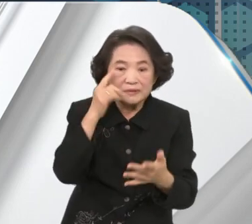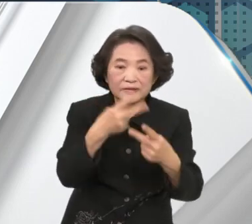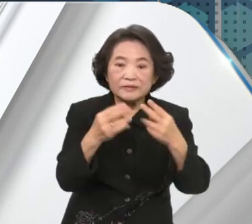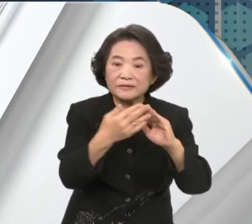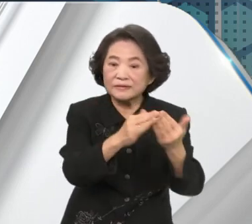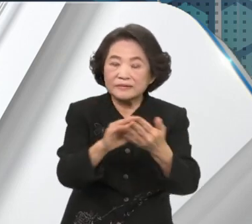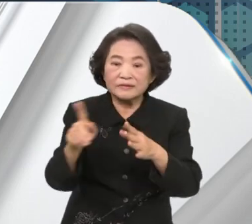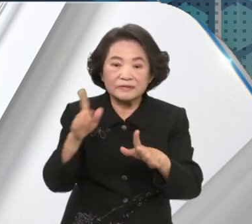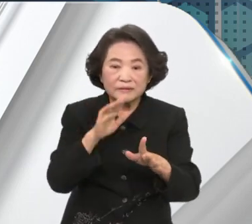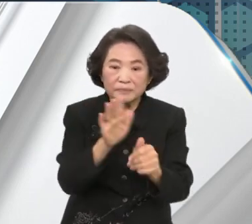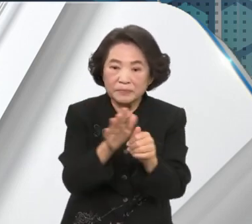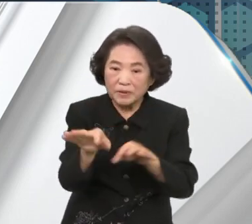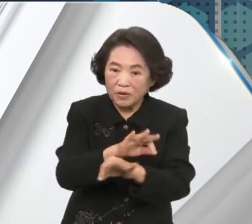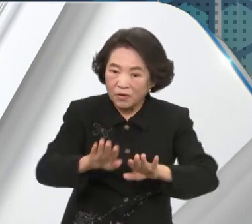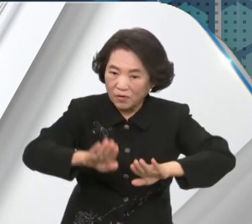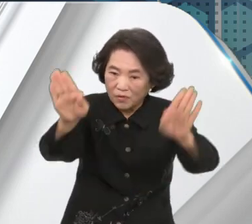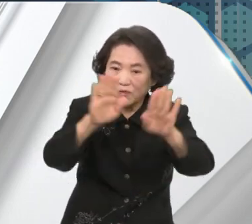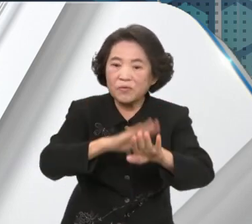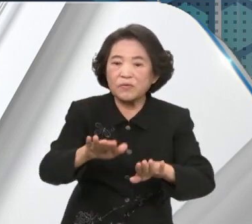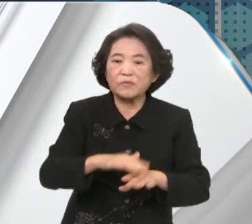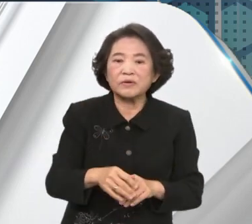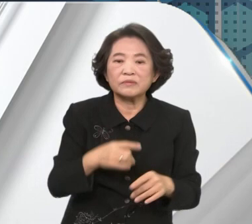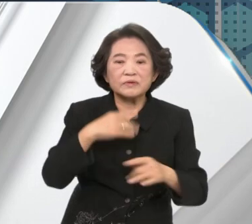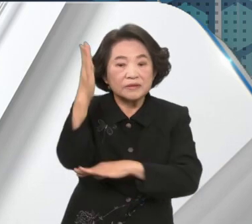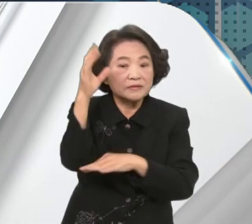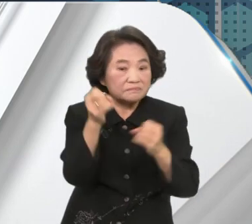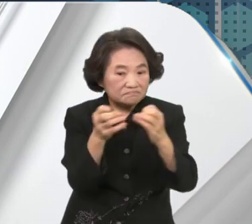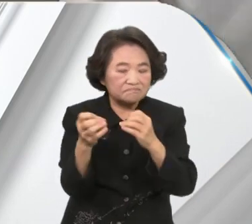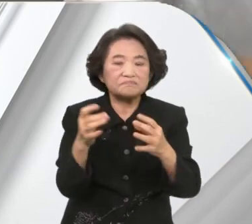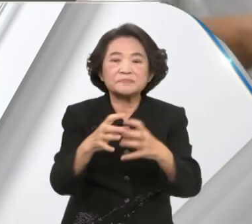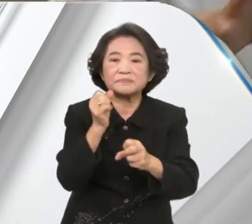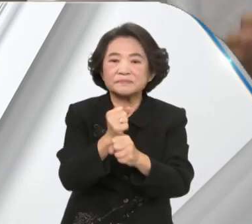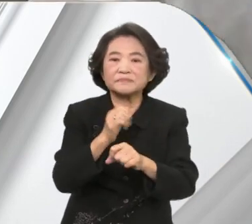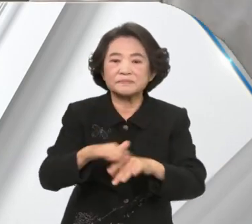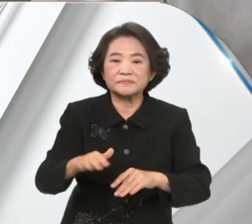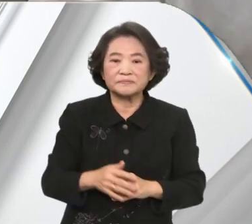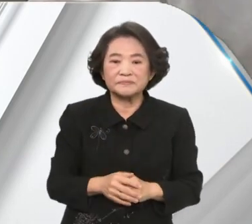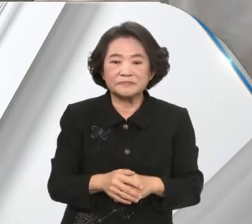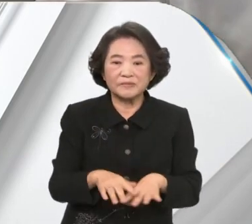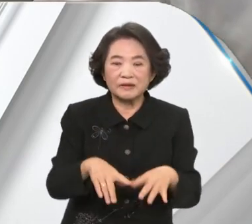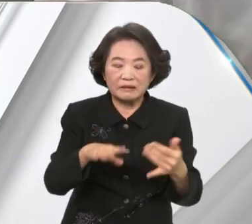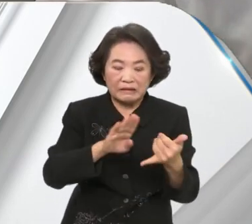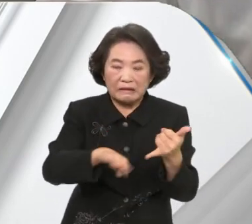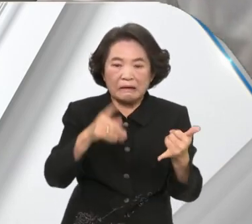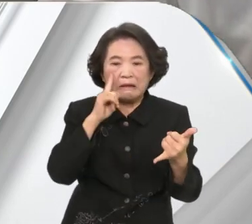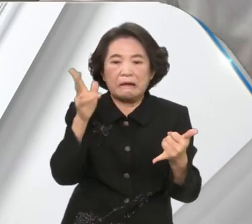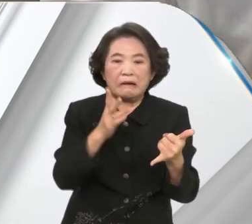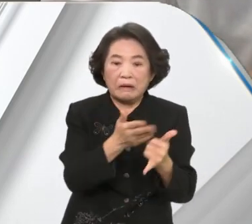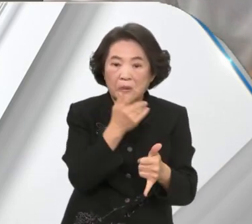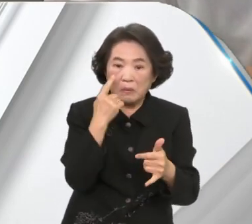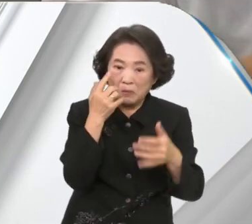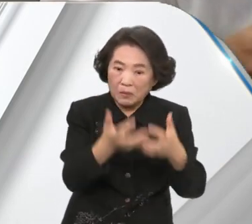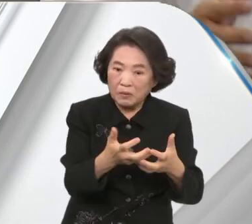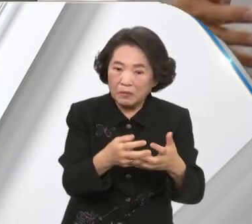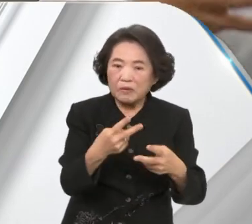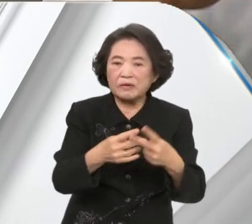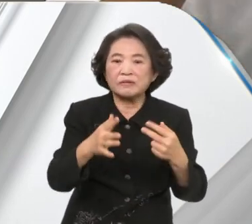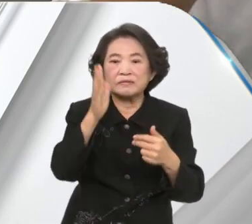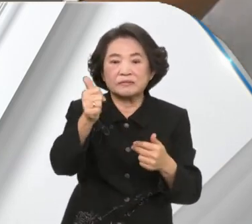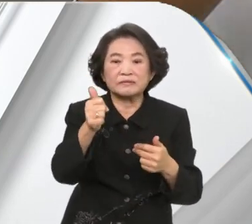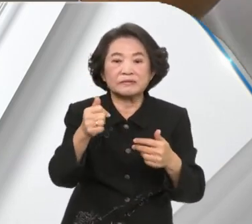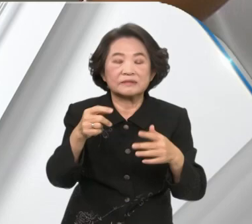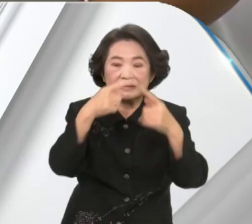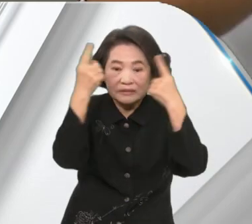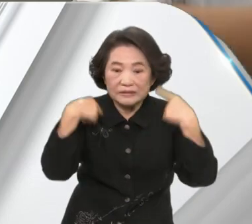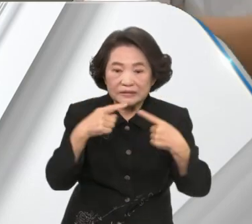体的发展，未做得到。跟地方政府来好好合作。 面对重北强南的争议，但将合肥副主委朱光杰